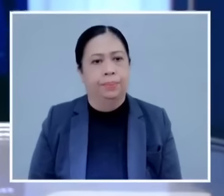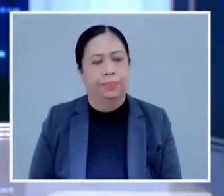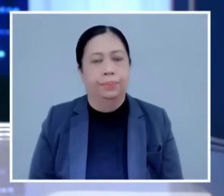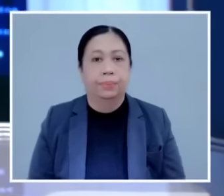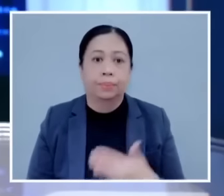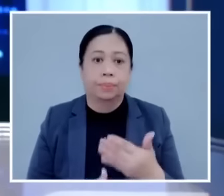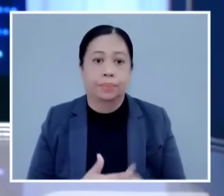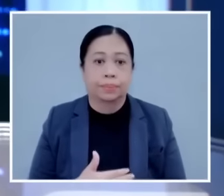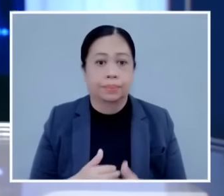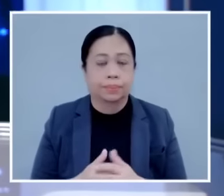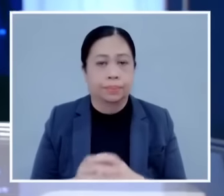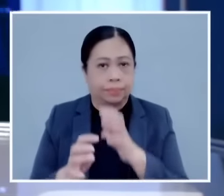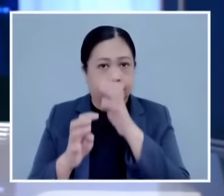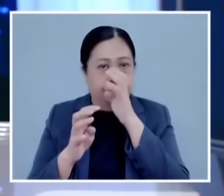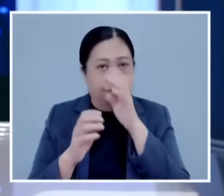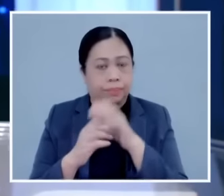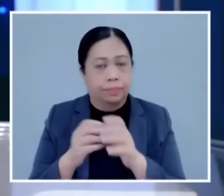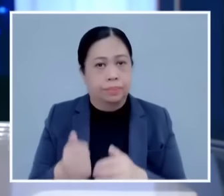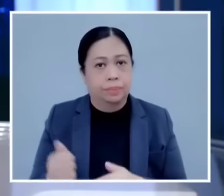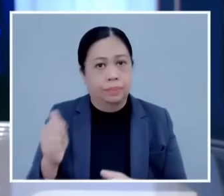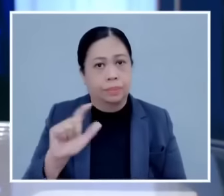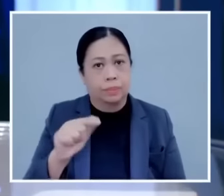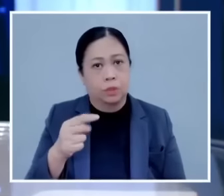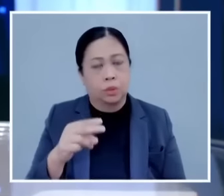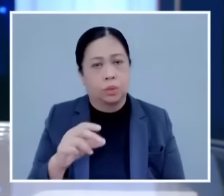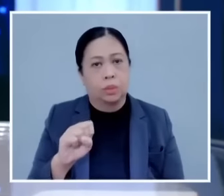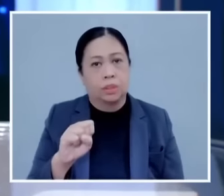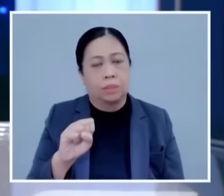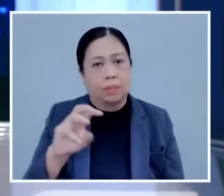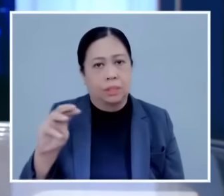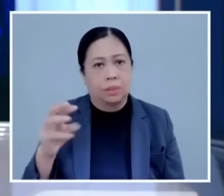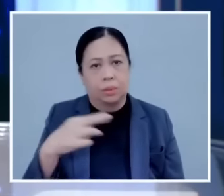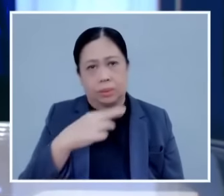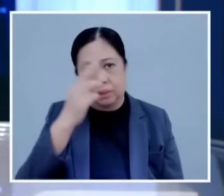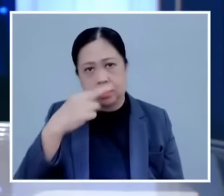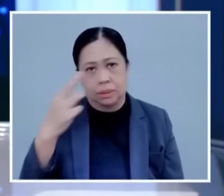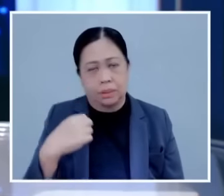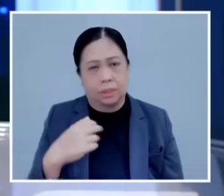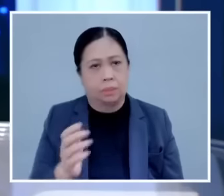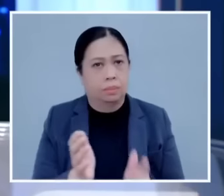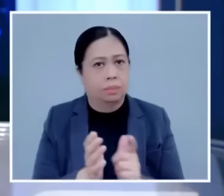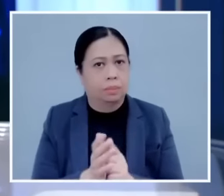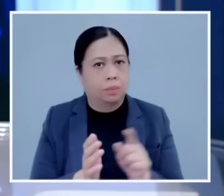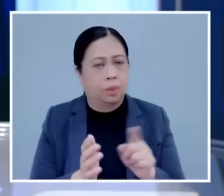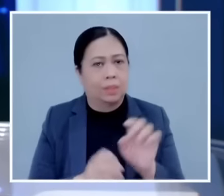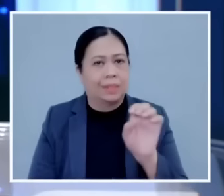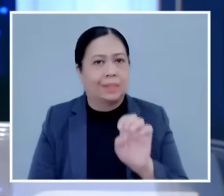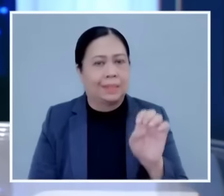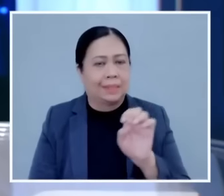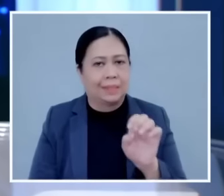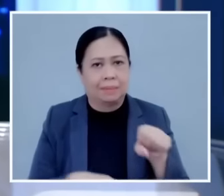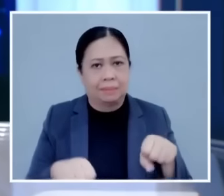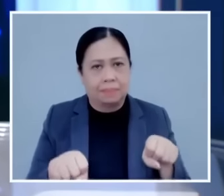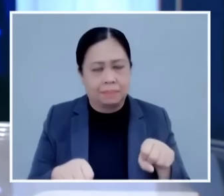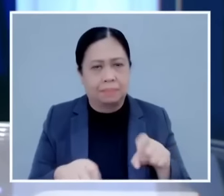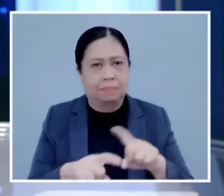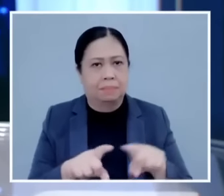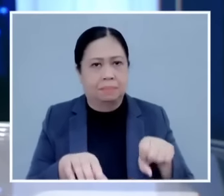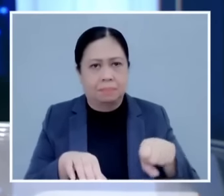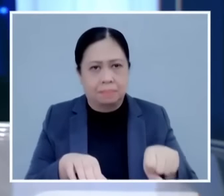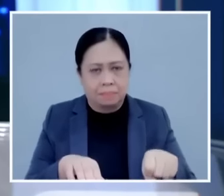Samantala, hinigpitan na ng pamahalaan lokal ng San Mateo Rizal ang pagbabawal sa mga e-trike, pedicab at